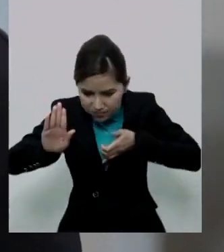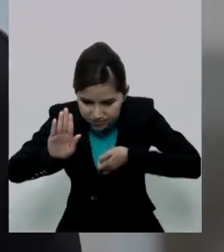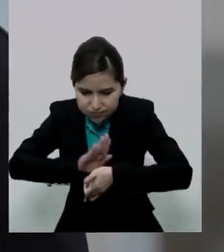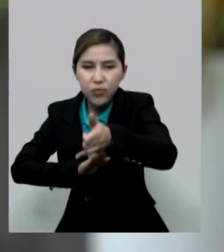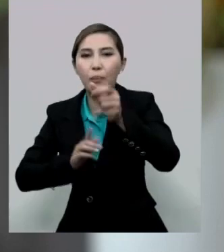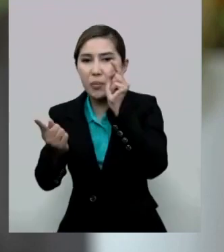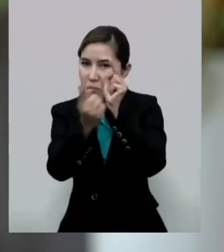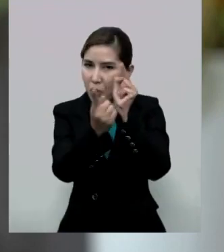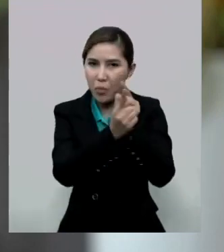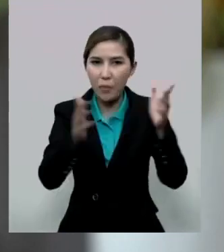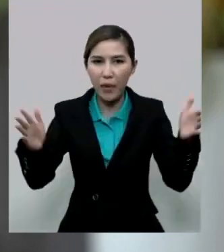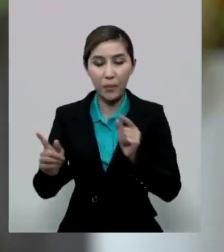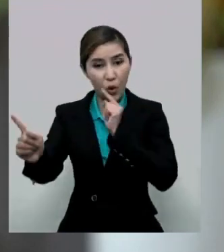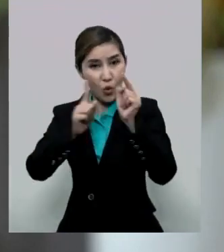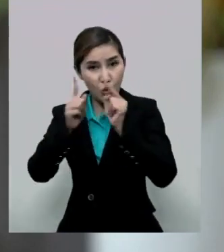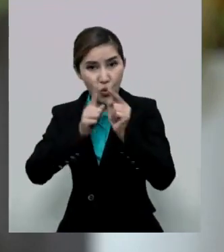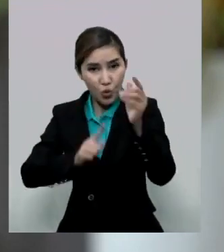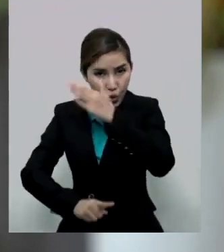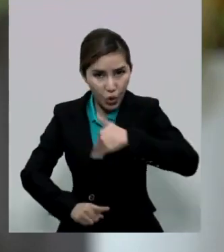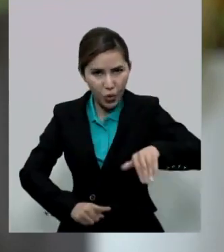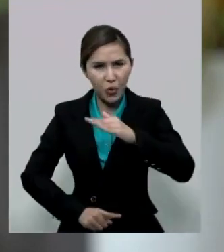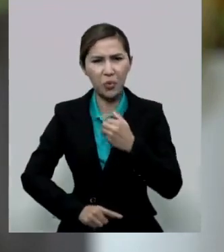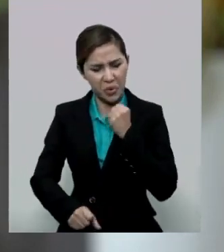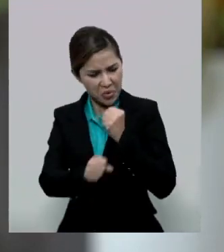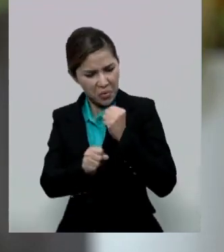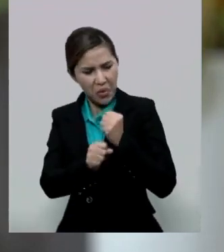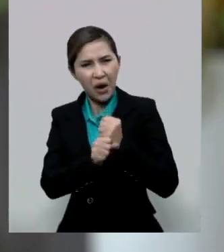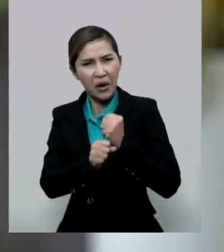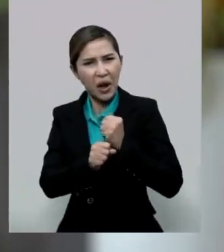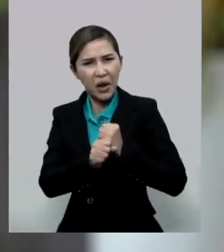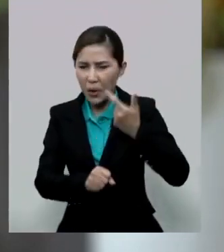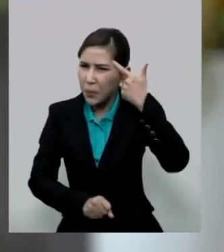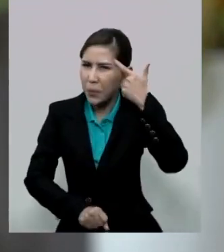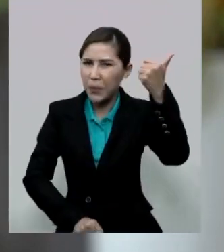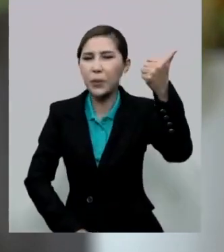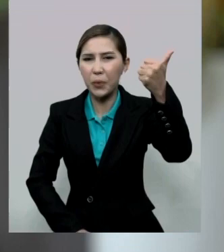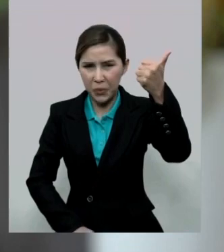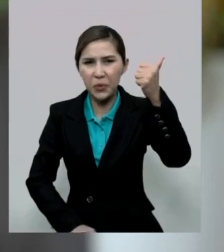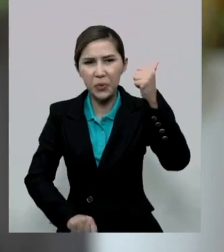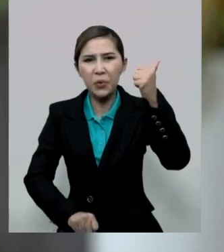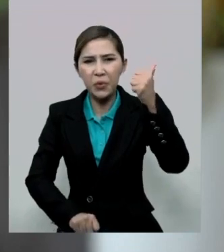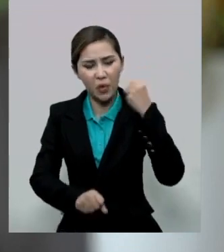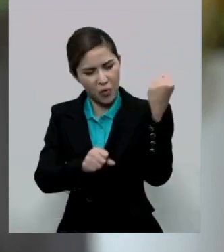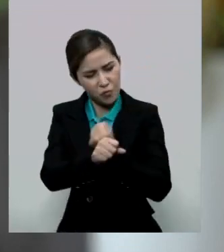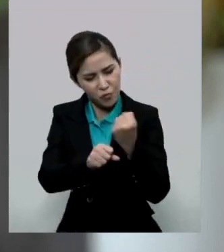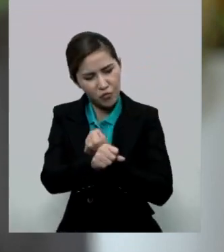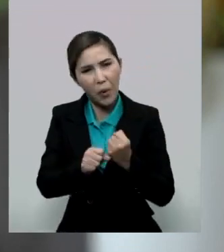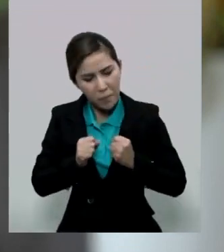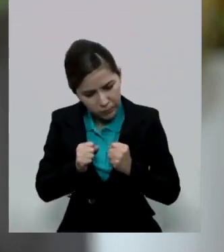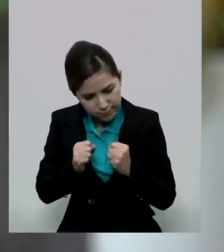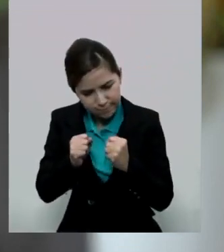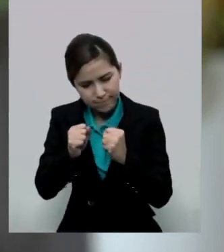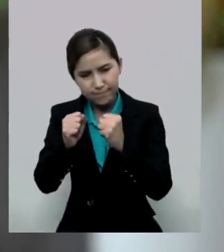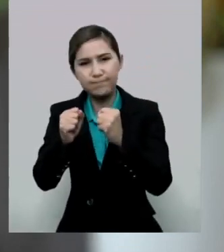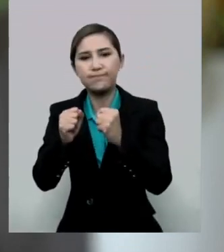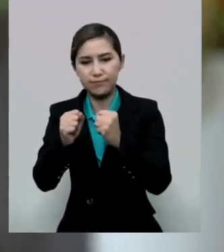เยอะเลยครับ ค่ะตั้งแต่พูดคุยกับพี่ๆบาริสต้ามานะคะกว่าที่เขาจะทำงานได้อย่างคล่องแคล่วแบบนี้แน่นอนเขาต้องผ่านการฝึกฝนแล้วก็ความ